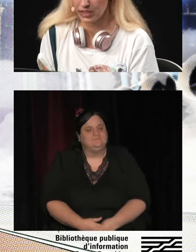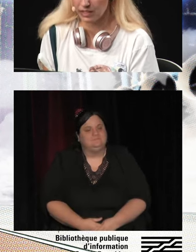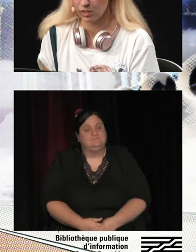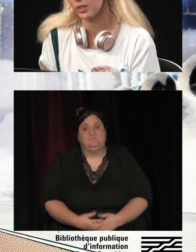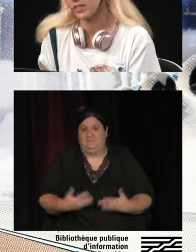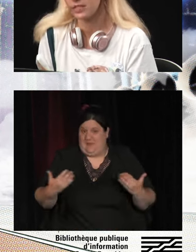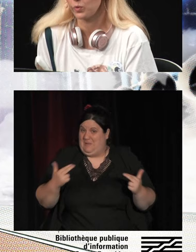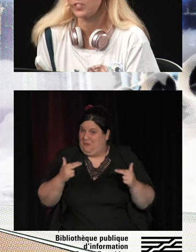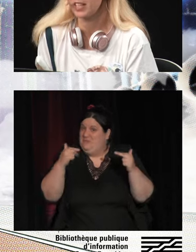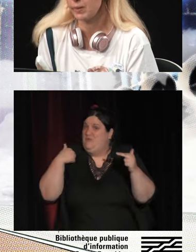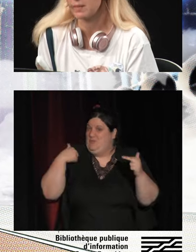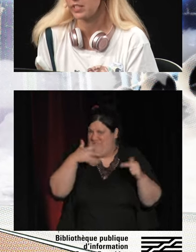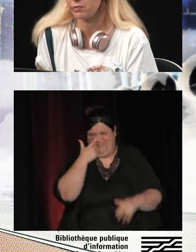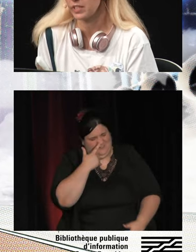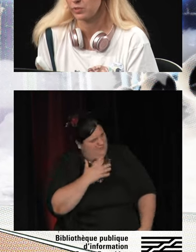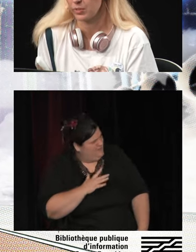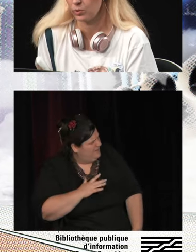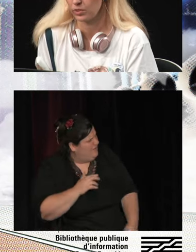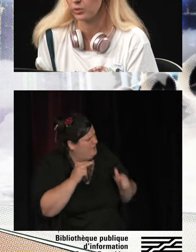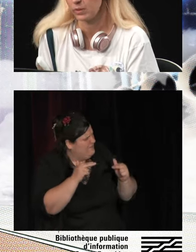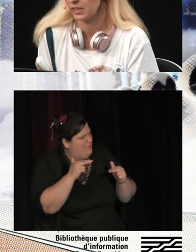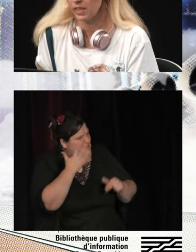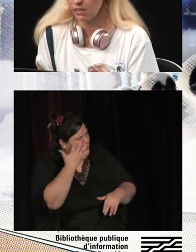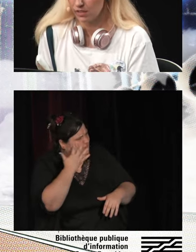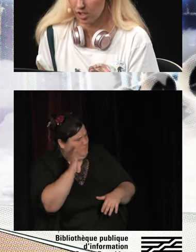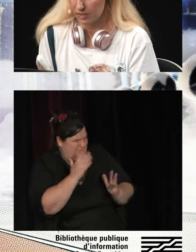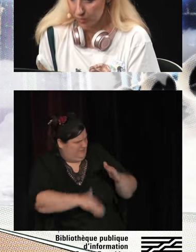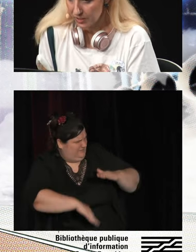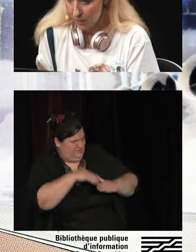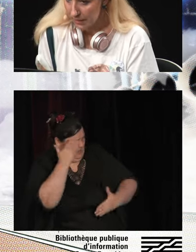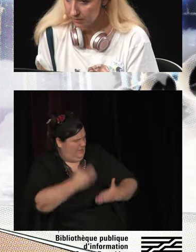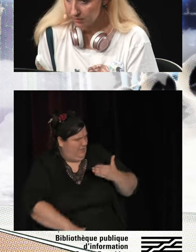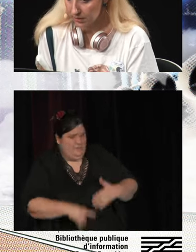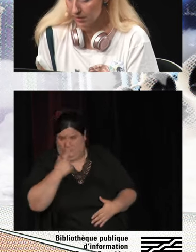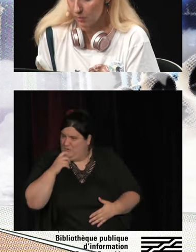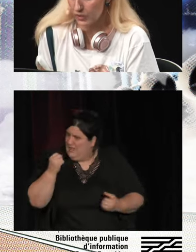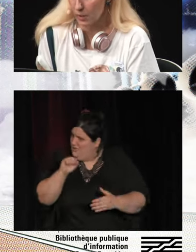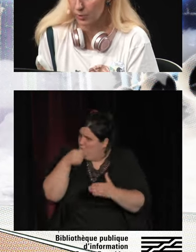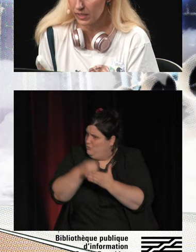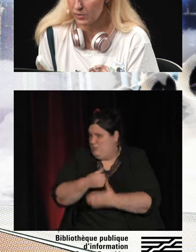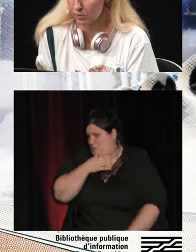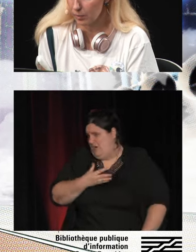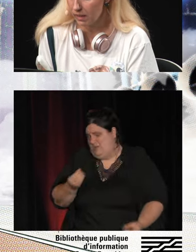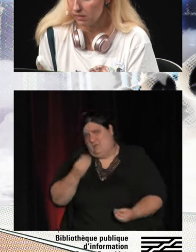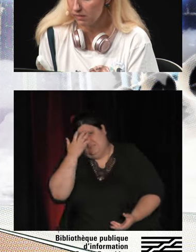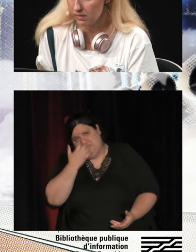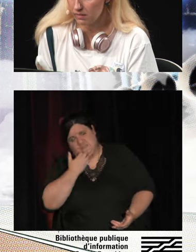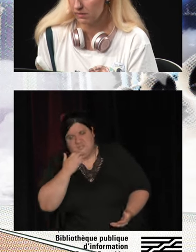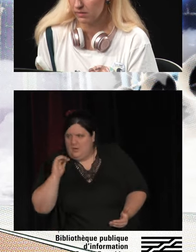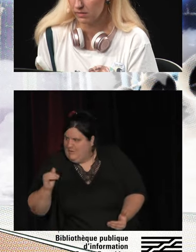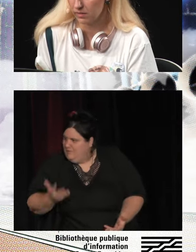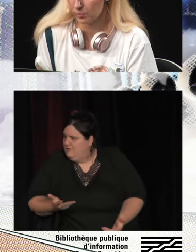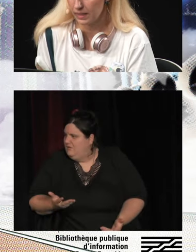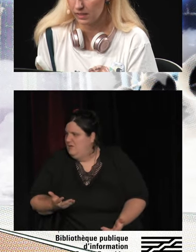Allez, niveau 15. Non mais en vrai, est-ce qu'on finirait pas après le niveau 15? Parce que on ne finira pas, hein. Et ça me rendrait un peu triste de pas...